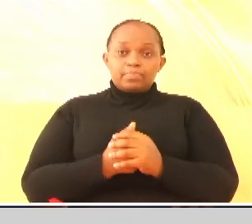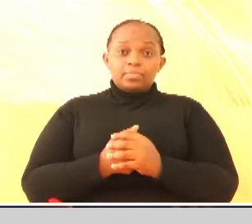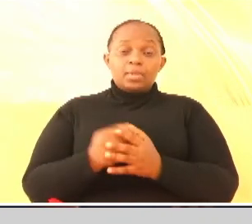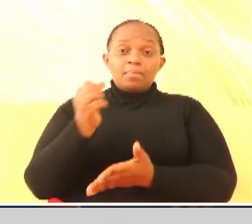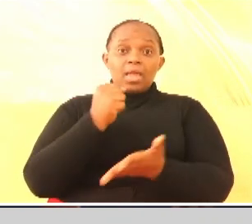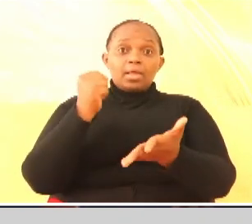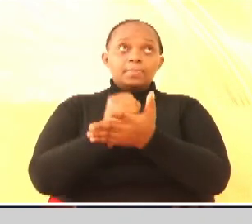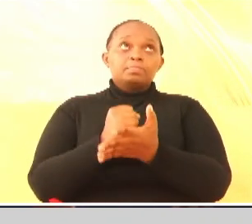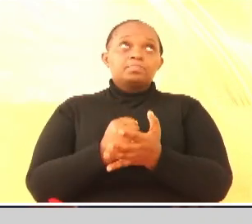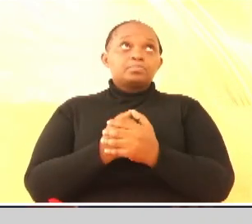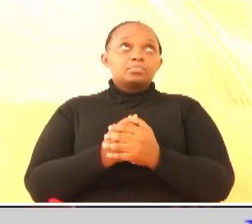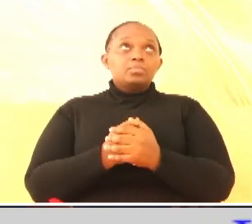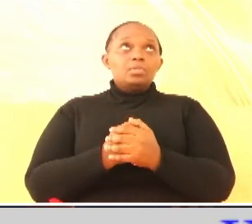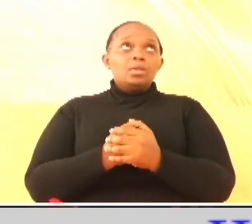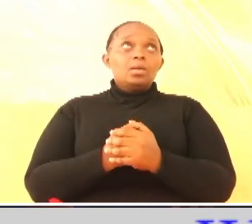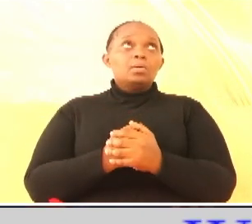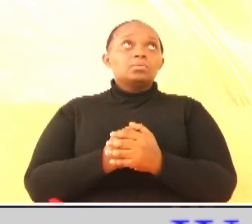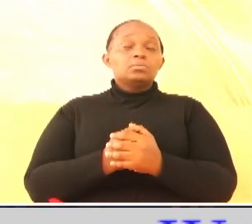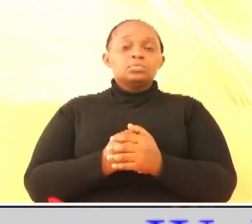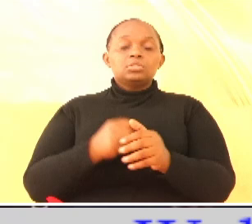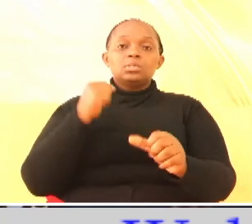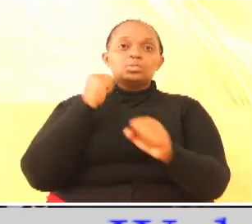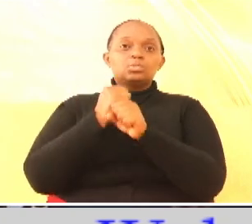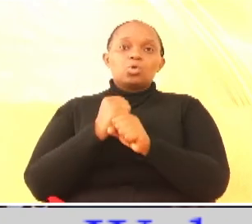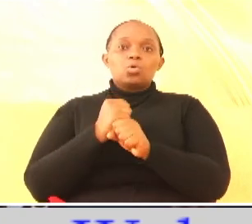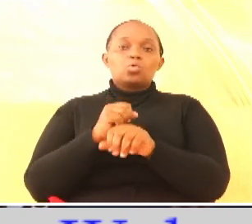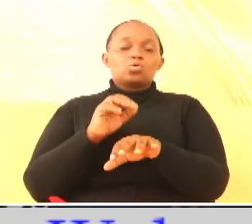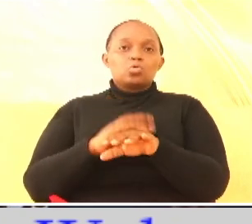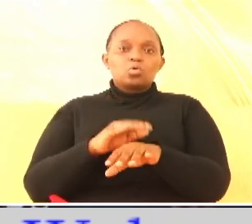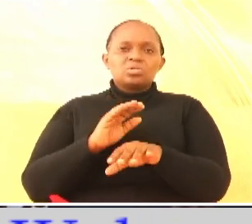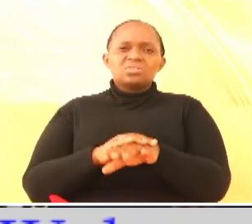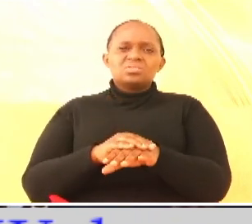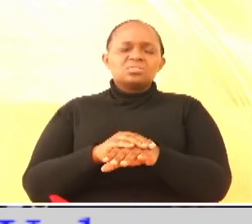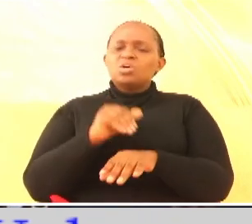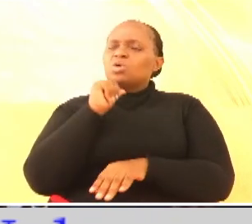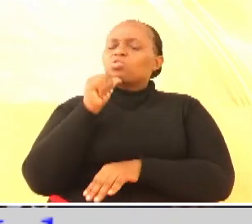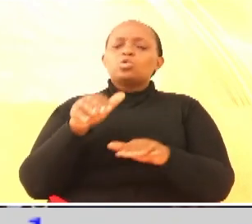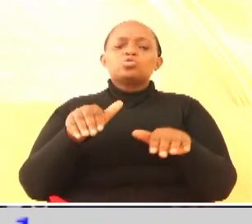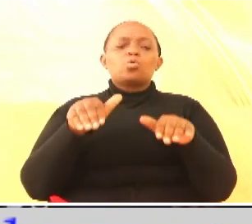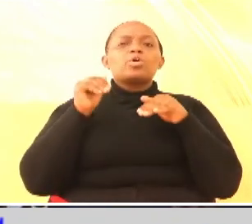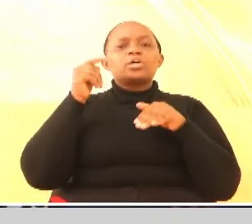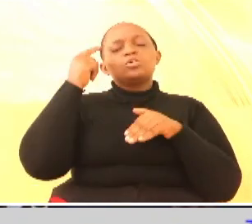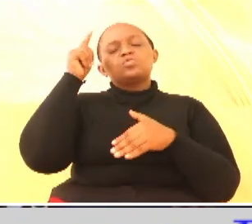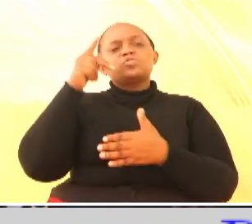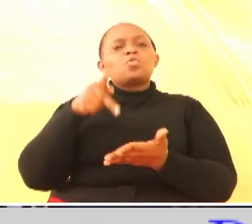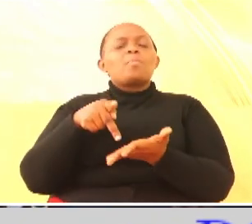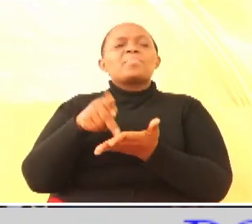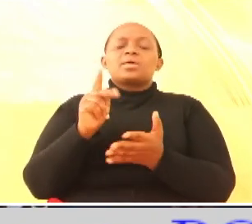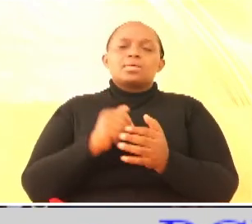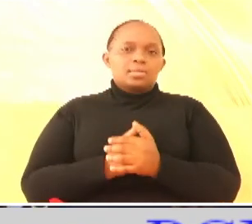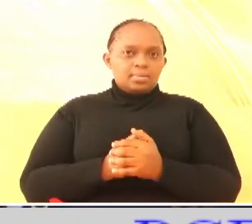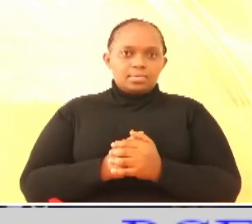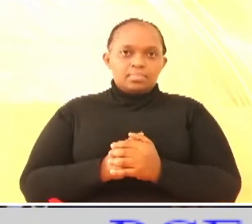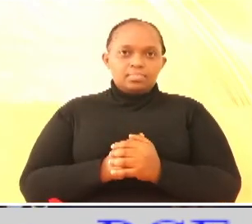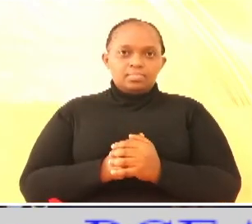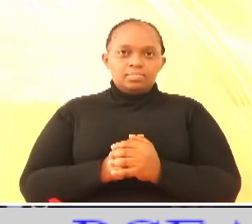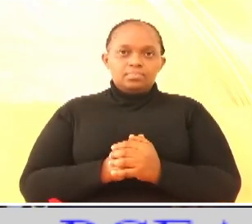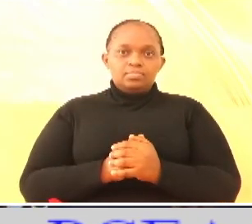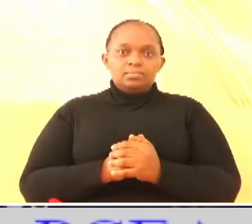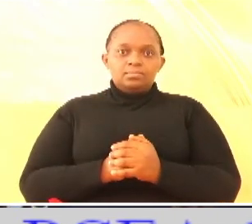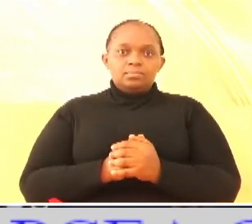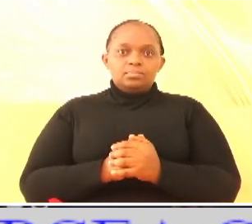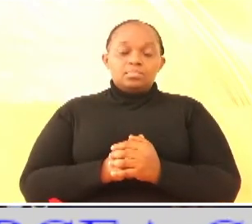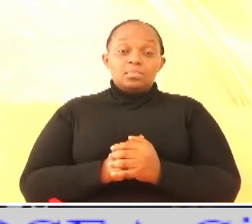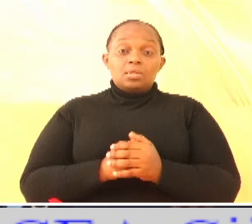Amen. Tenda wema, nenda zako. Wacha kugojea kulipwa. Fanya kama unamfanyia nani? Bwana. That's